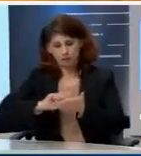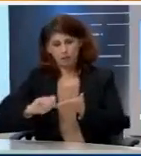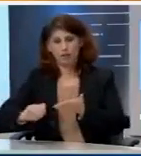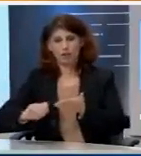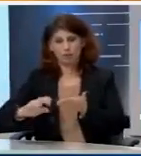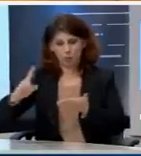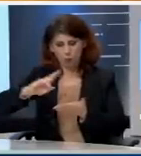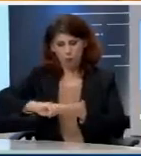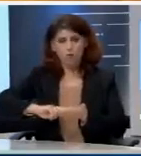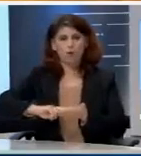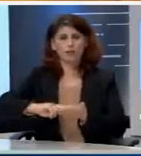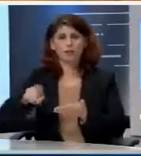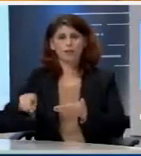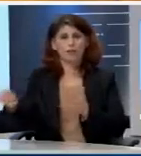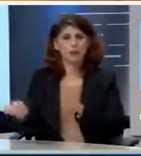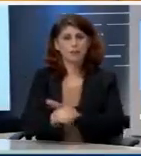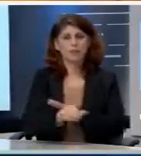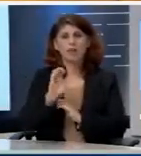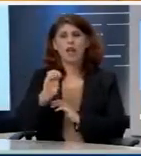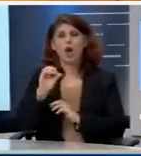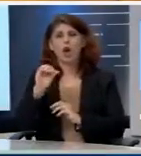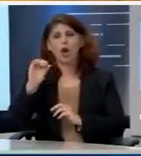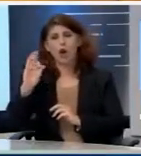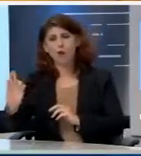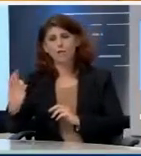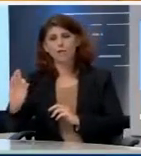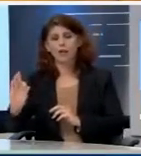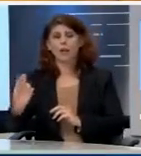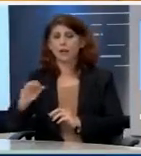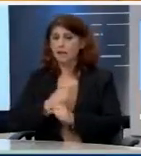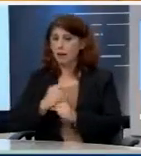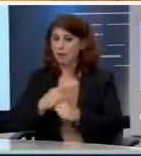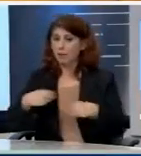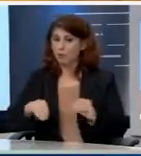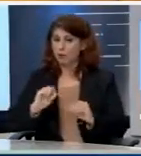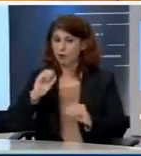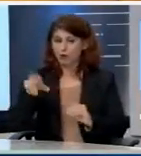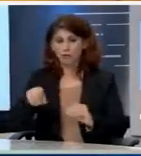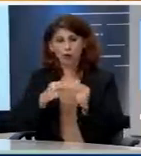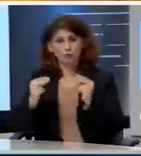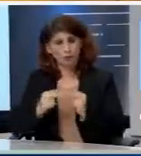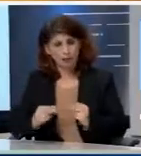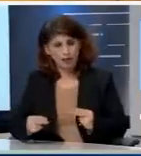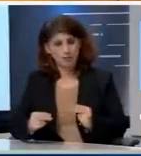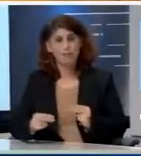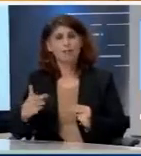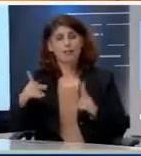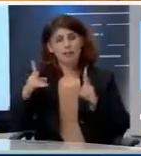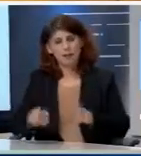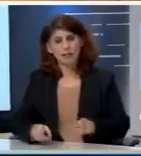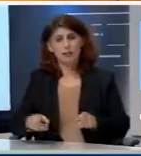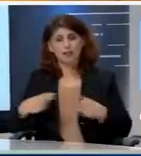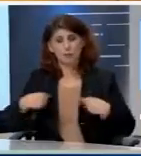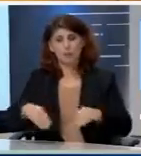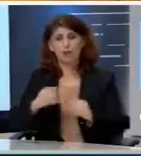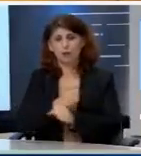τα κουπόνια και να επιστρέφονται στον ΕΟΦ για τα φάρμακα που εξήγονται. Αυτό έχει ως αποτέλεσμα να σταματήσει η